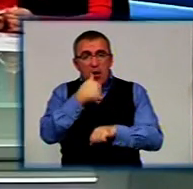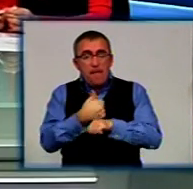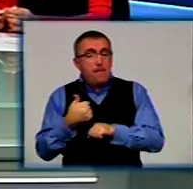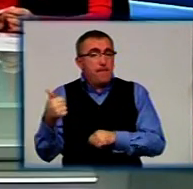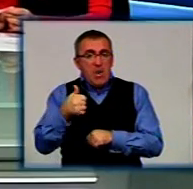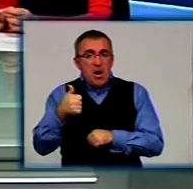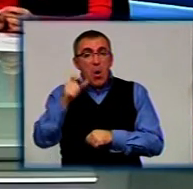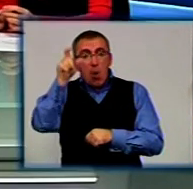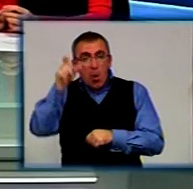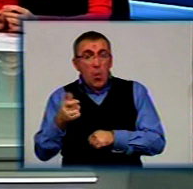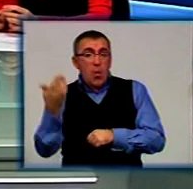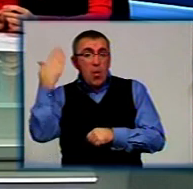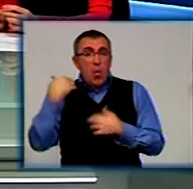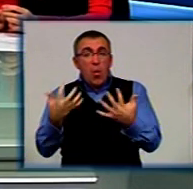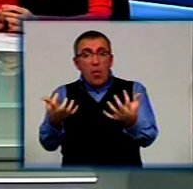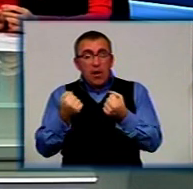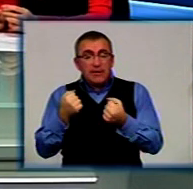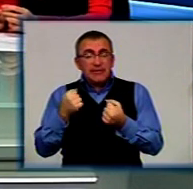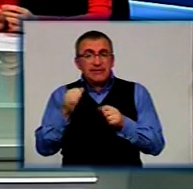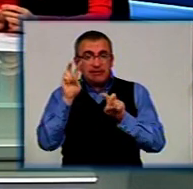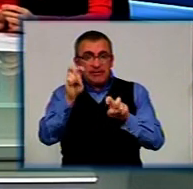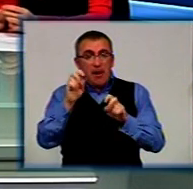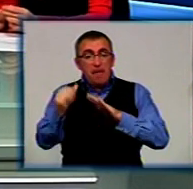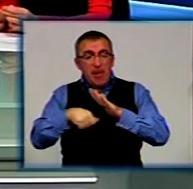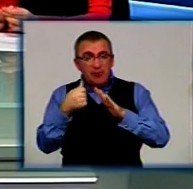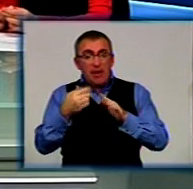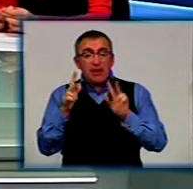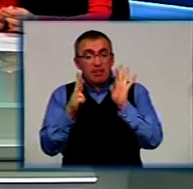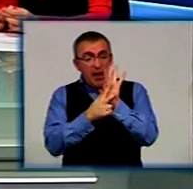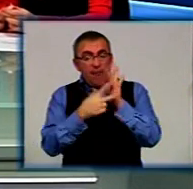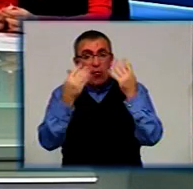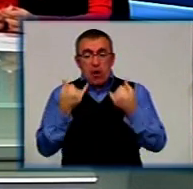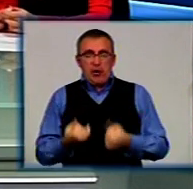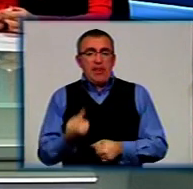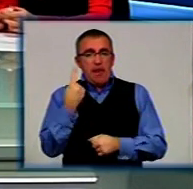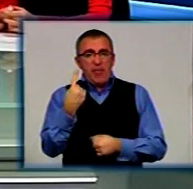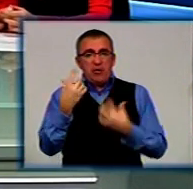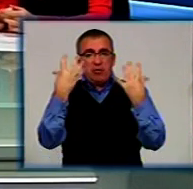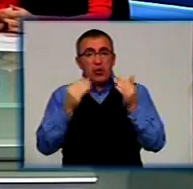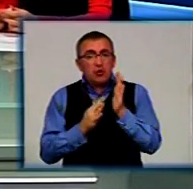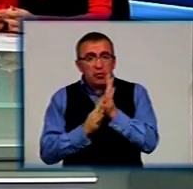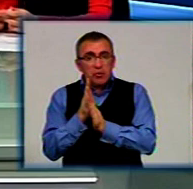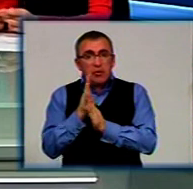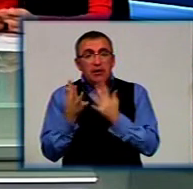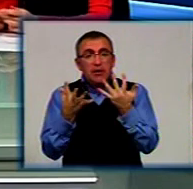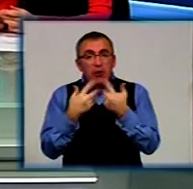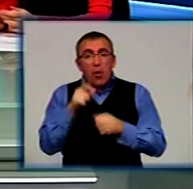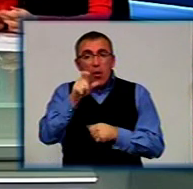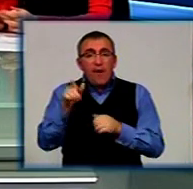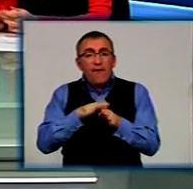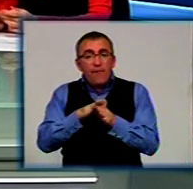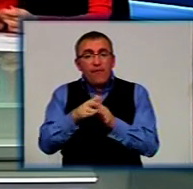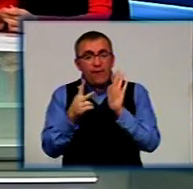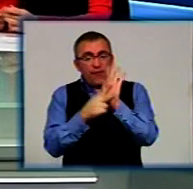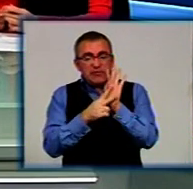що людина раніше отримала статус безробітного на 8-й день, зараз на 1-й день. Тому зростання кількості осіб відбулося